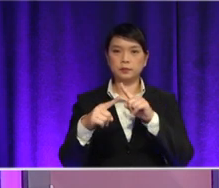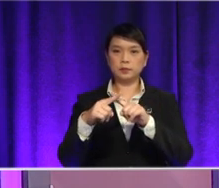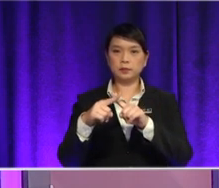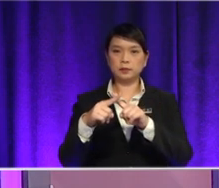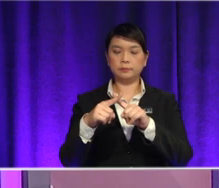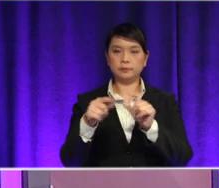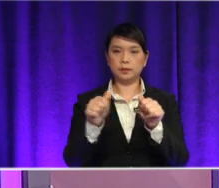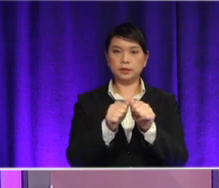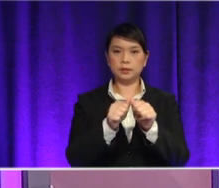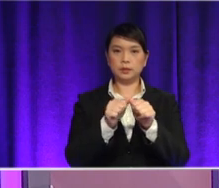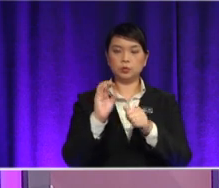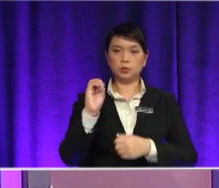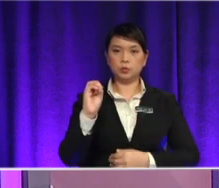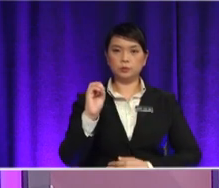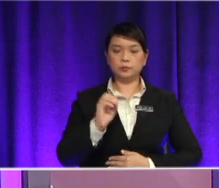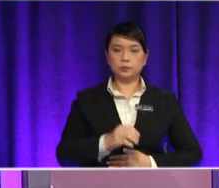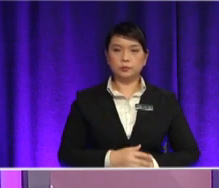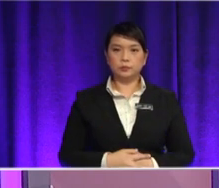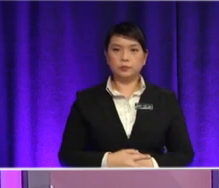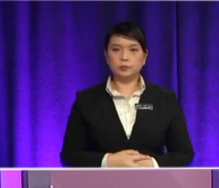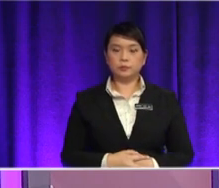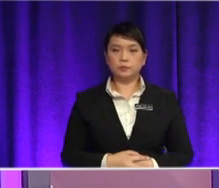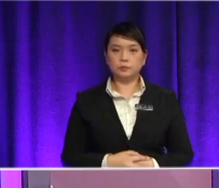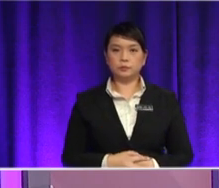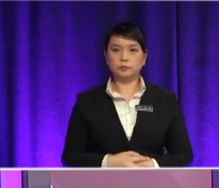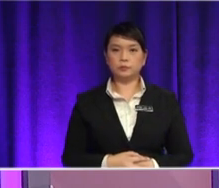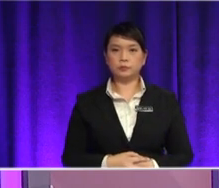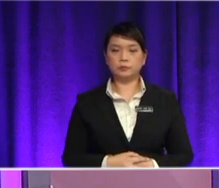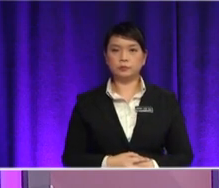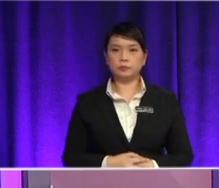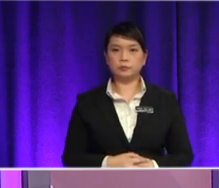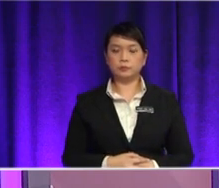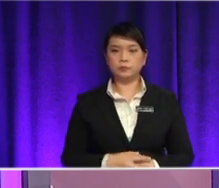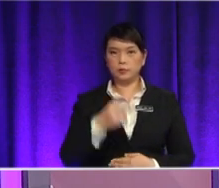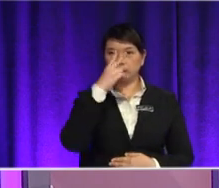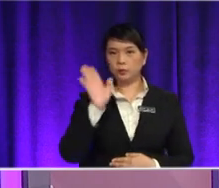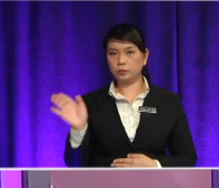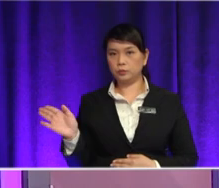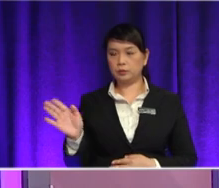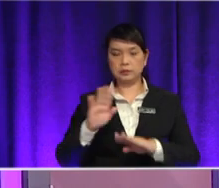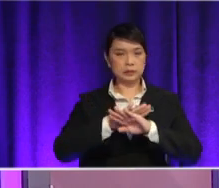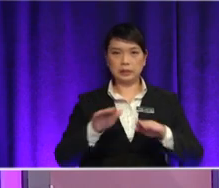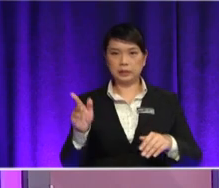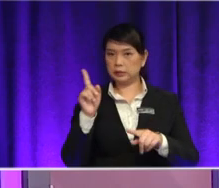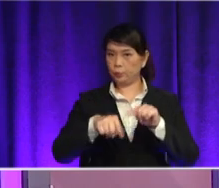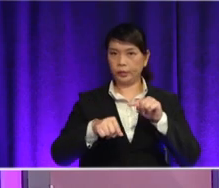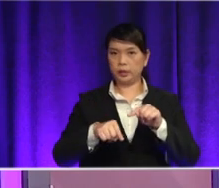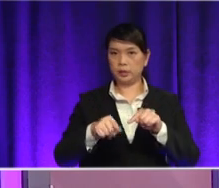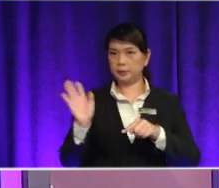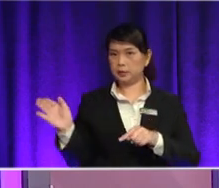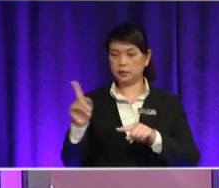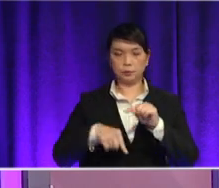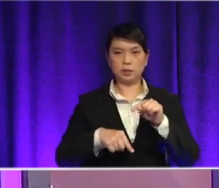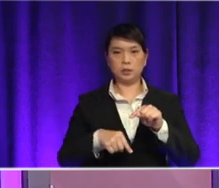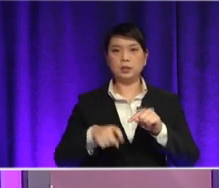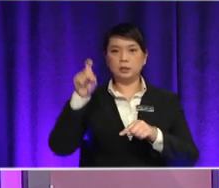mesti seragam. Seragam. Jangan tarik sini. Macam kita tarik daripada sini ke sini. Tak boleh. Dia